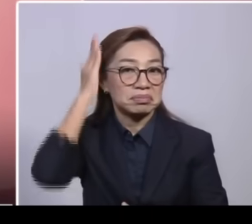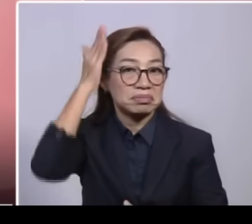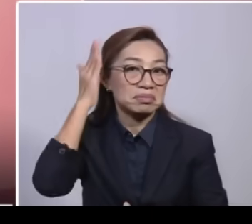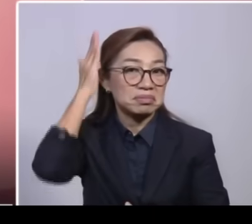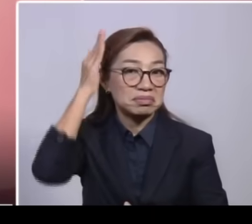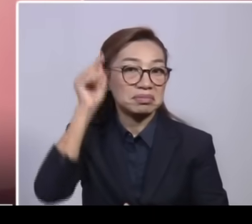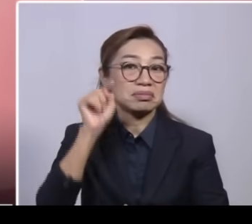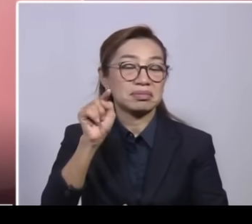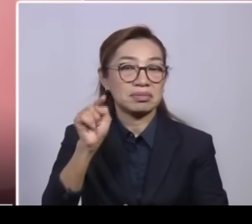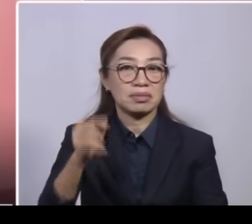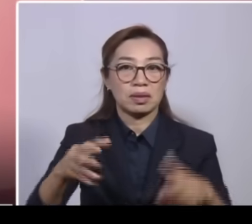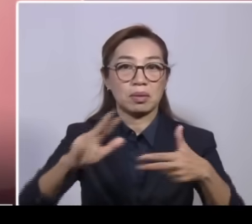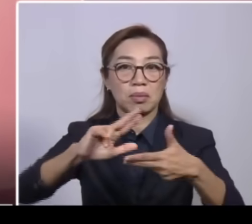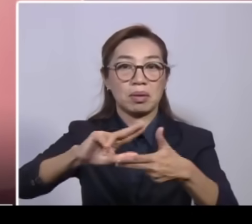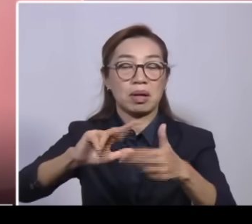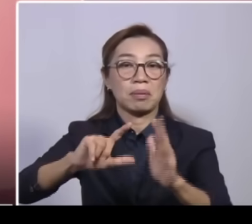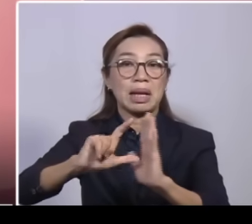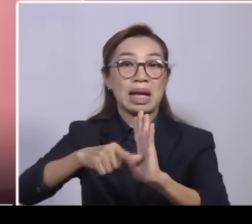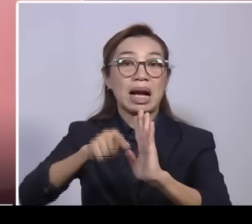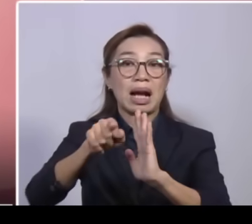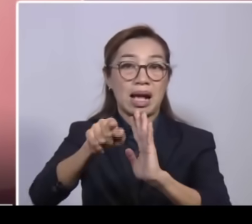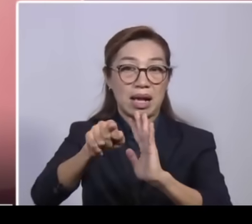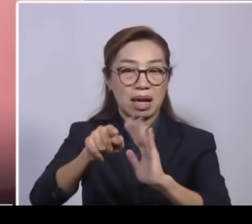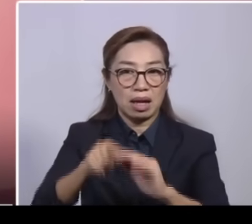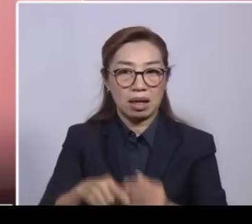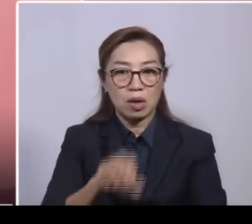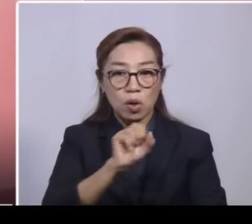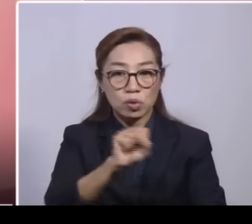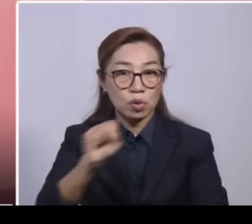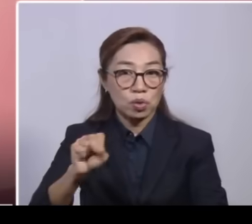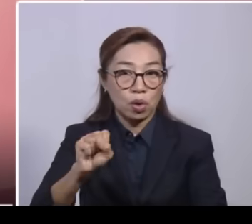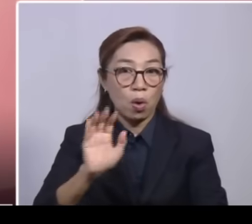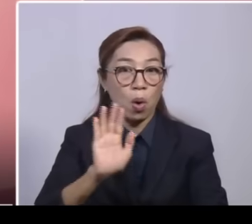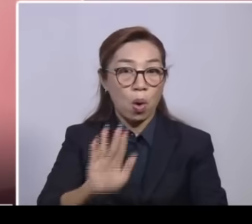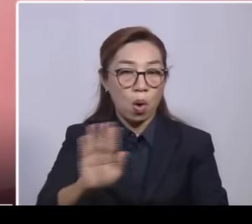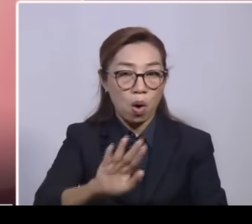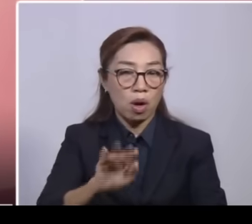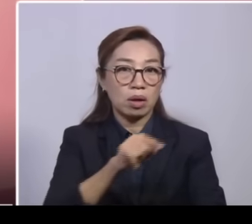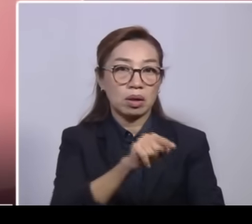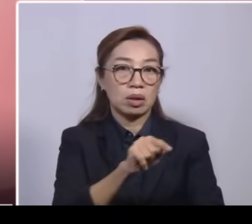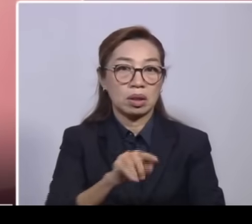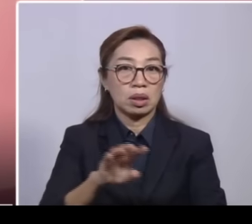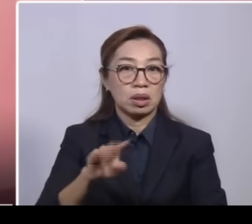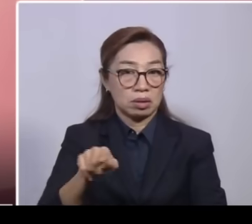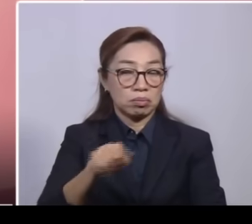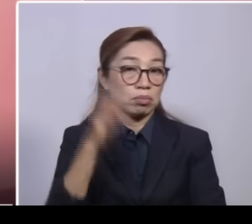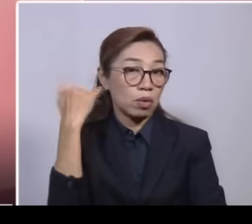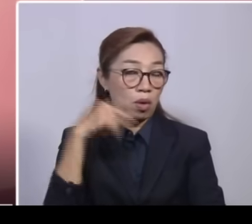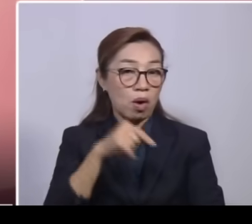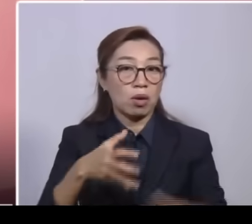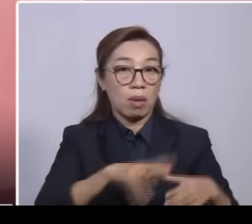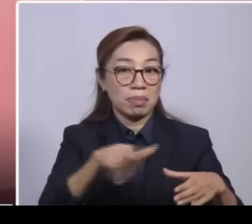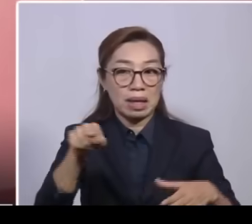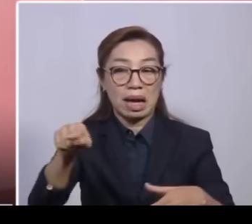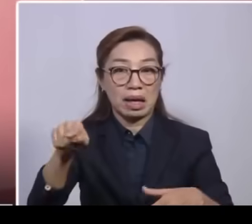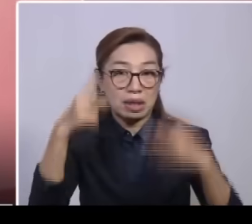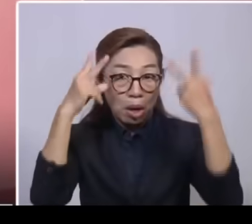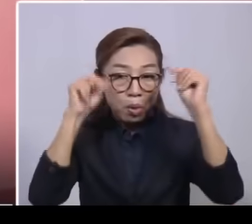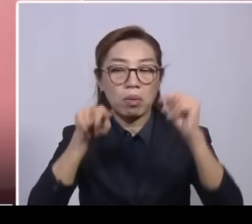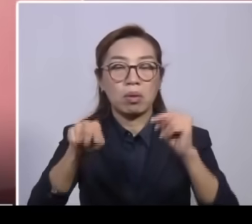เผ่าในฐานะที่ก็เป็นเลขาธิการพรรคพลังประชารัฐแล้วก็มีที่นั่งที่แล้วก็เสียงโหวตมาถึง 40เสียงเนี่ยนะคะก็คาดว่า